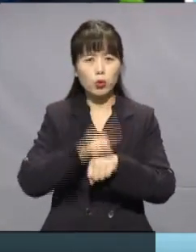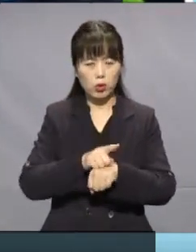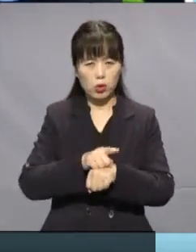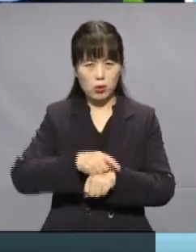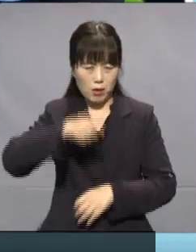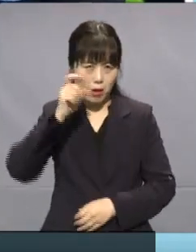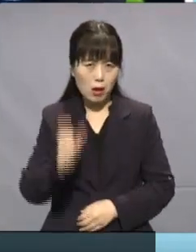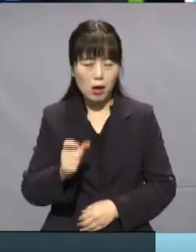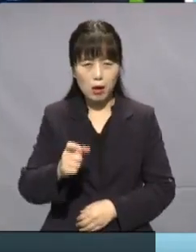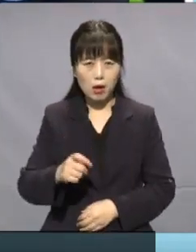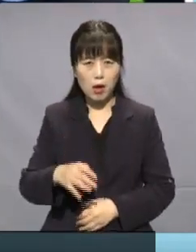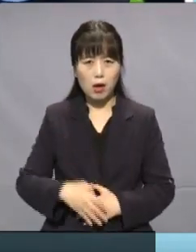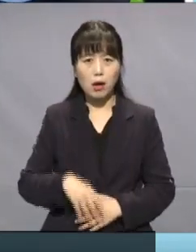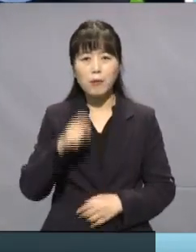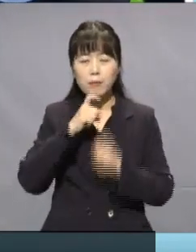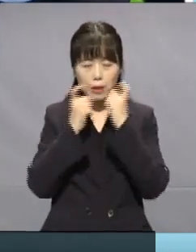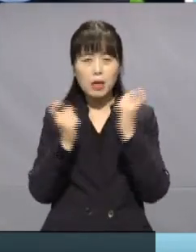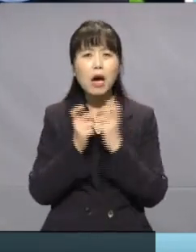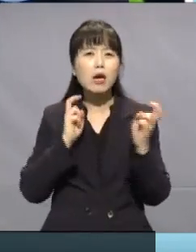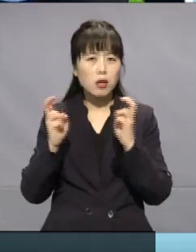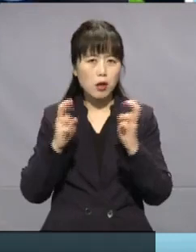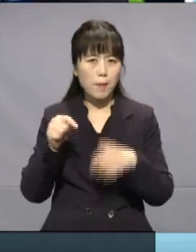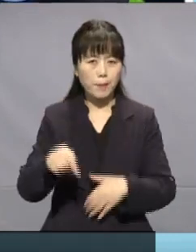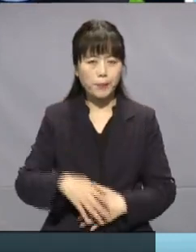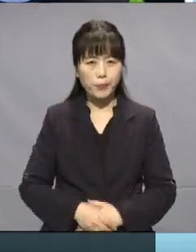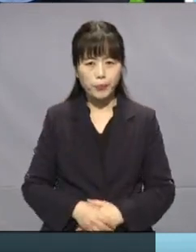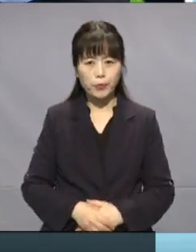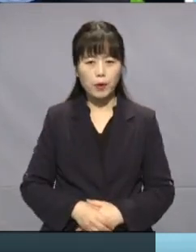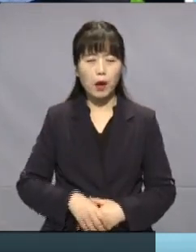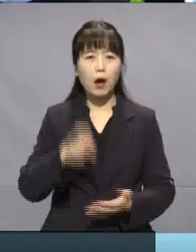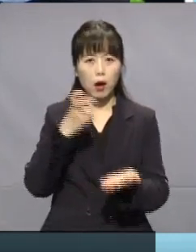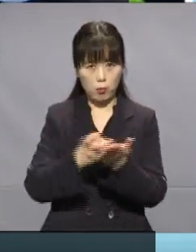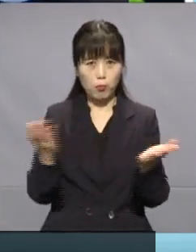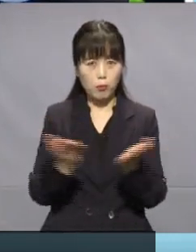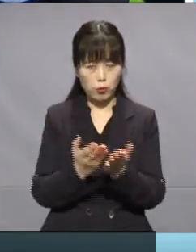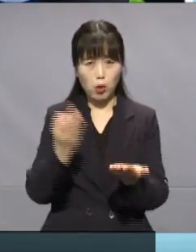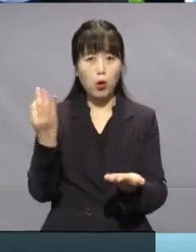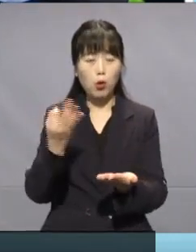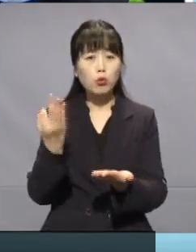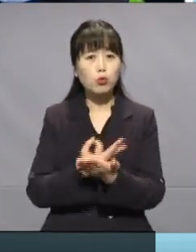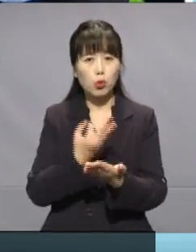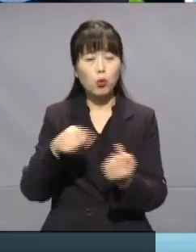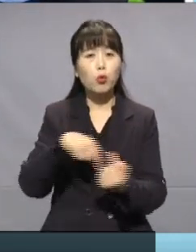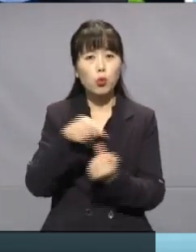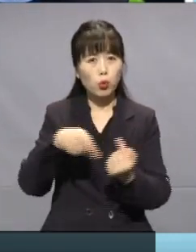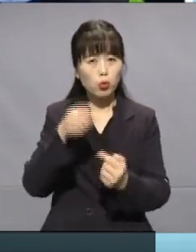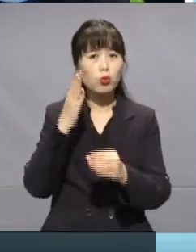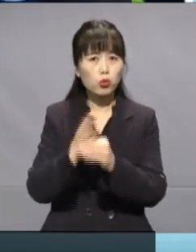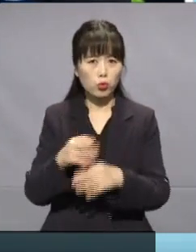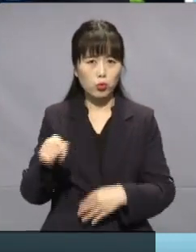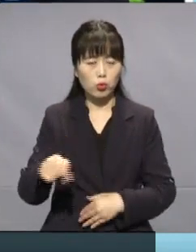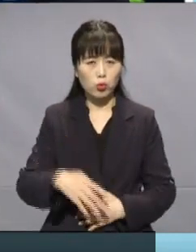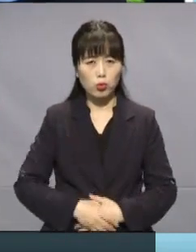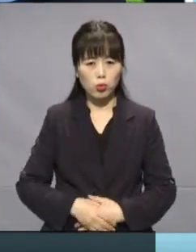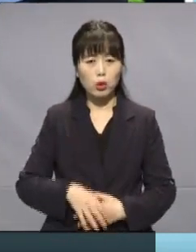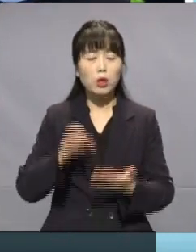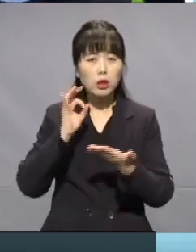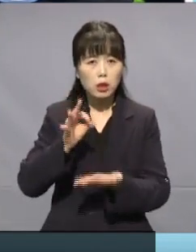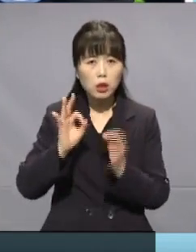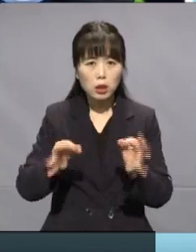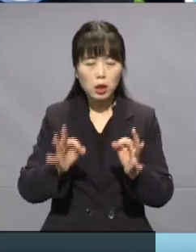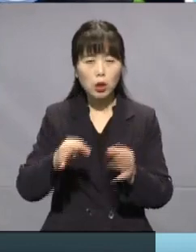민간기업입니다 합법적인 이렇게만 돈놀이를 하는 당연히 그렇죠 사실은 우리는 은행은 돈을 만들어내는 겁니다